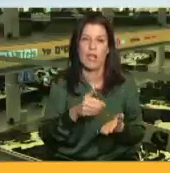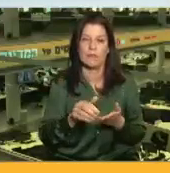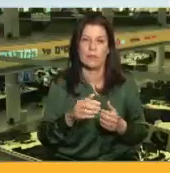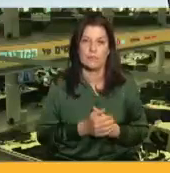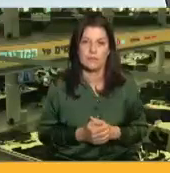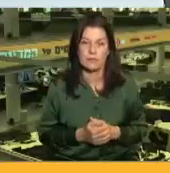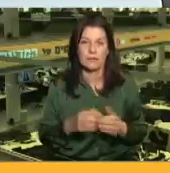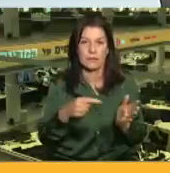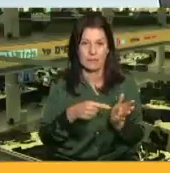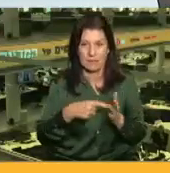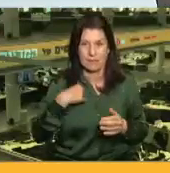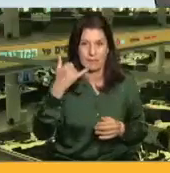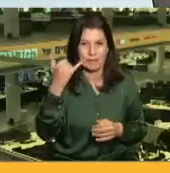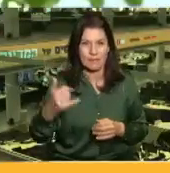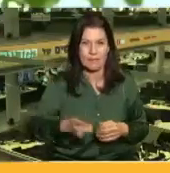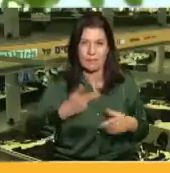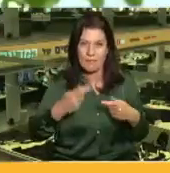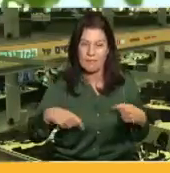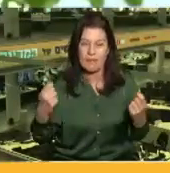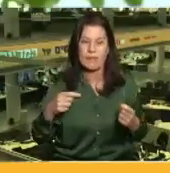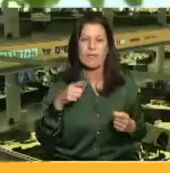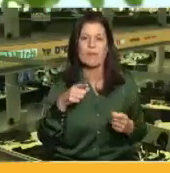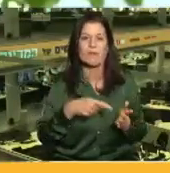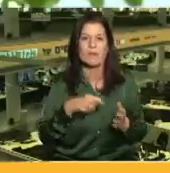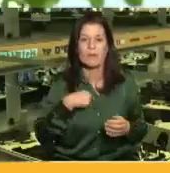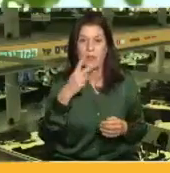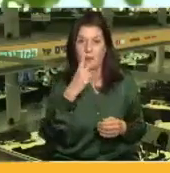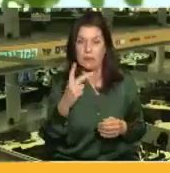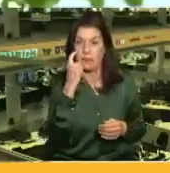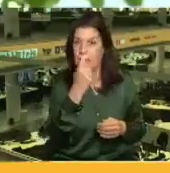אותי זה שאני ראיתי במו עיניי, במהלך כמה שנים,